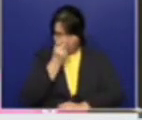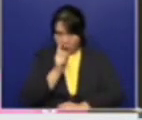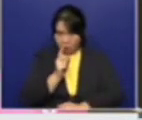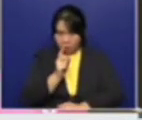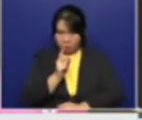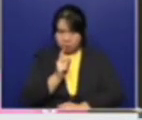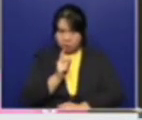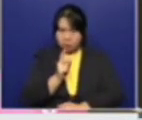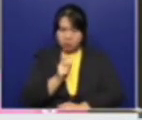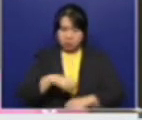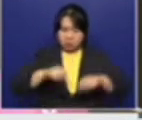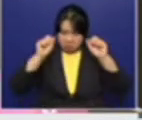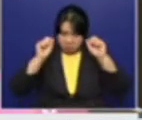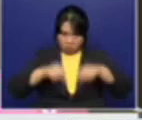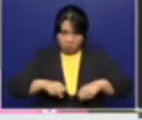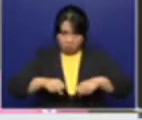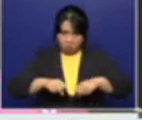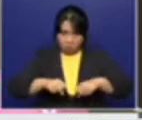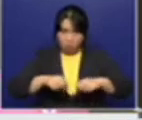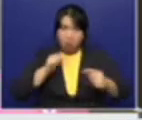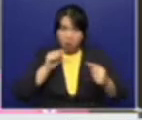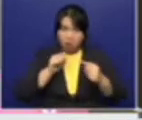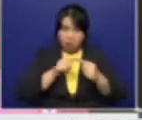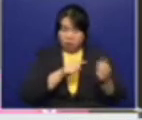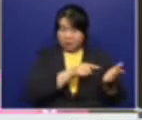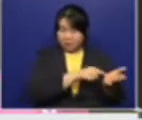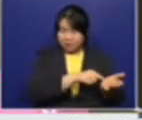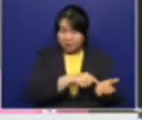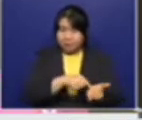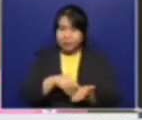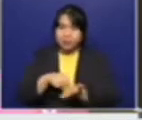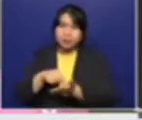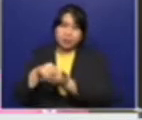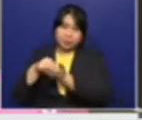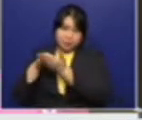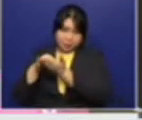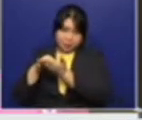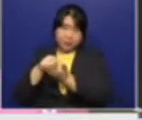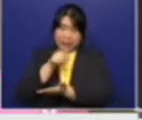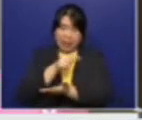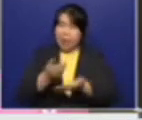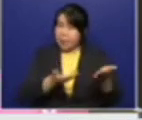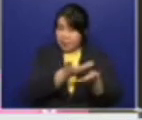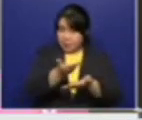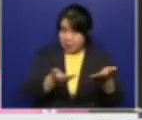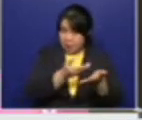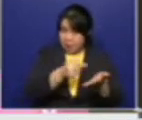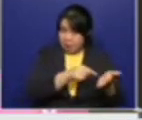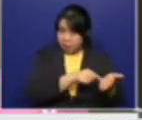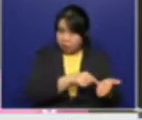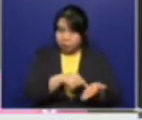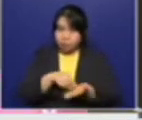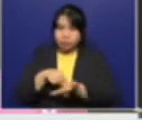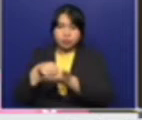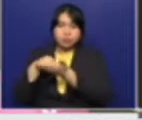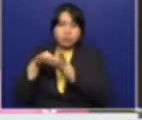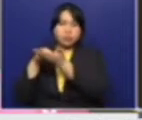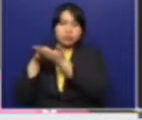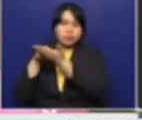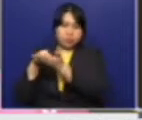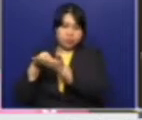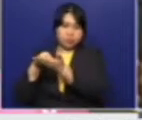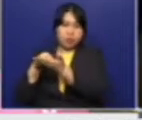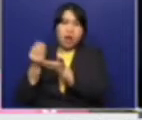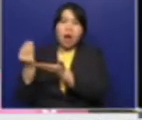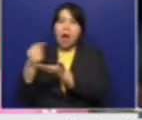กันที่ส่งเรื่องราวต่างๆในการพิจารณาแล้วก็ส่งไป